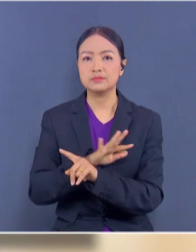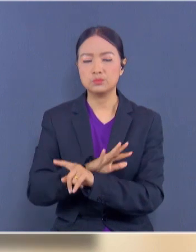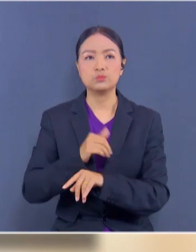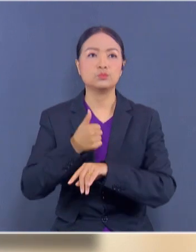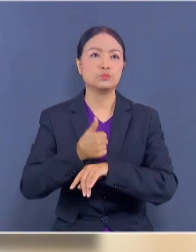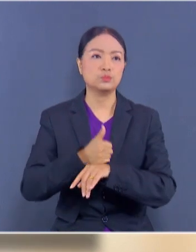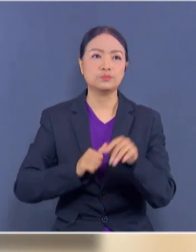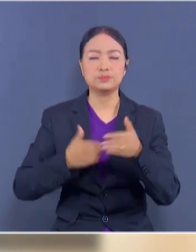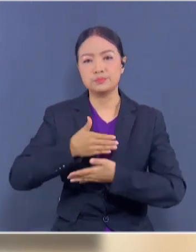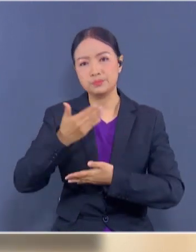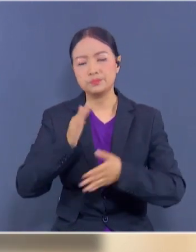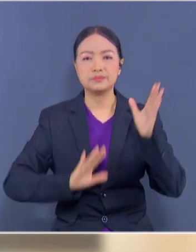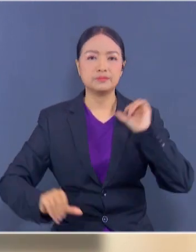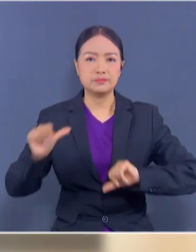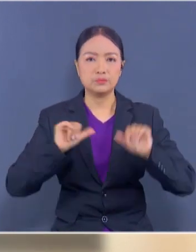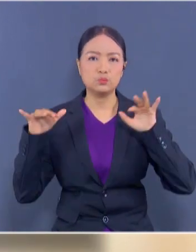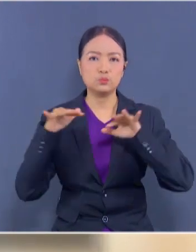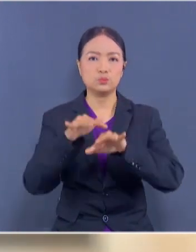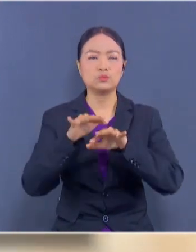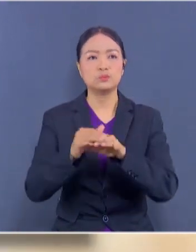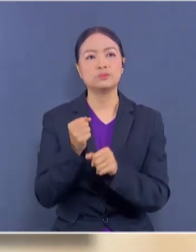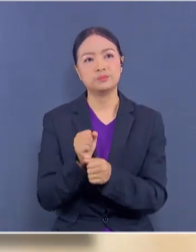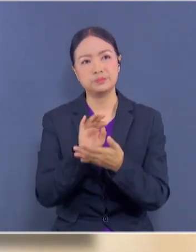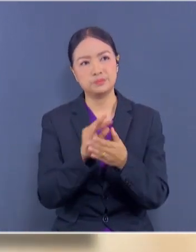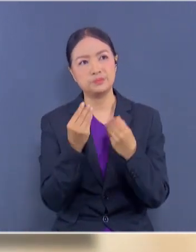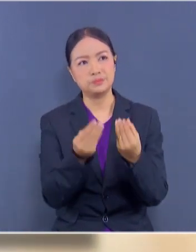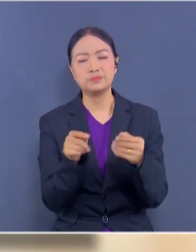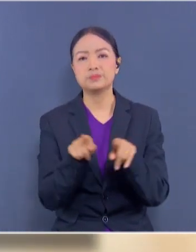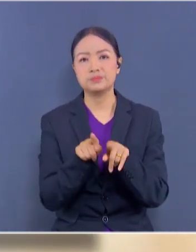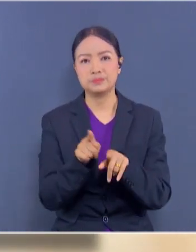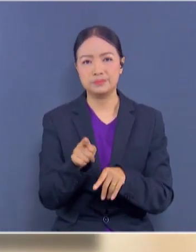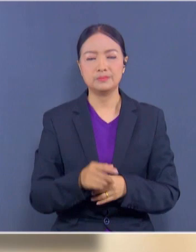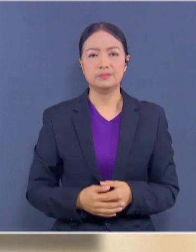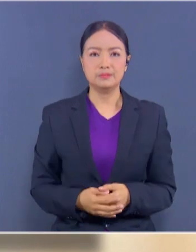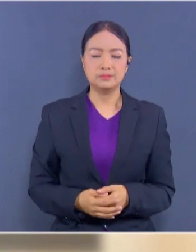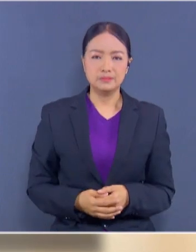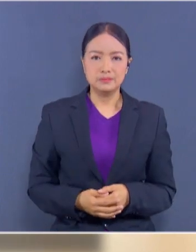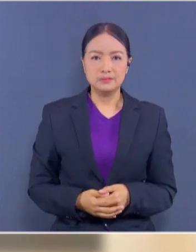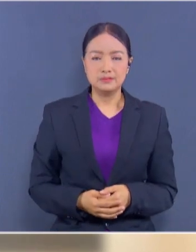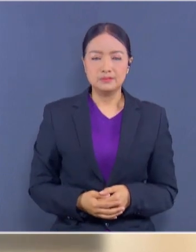ครและคนในวงการบันเทิงนะคะที่ได้มาร่วมทำบุญให้กับอาต้อยในครั้งนี้กันอย่างมากมายอีกด้วยค่ะ